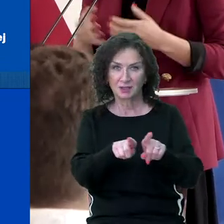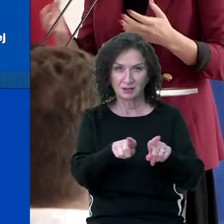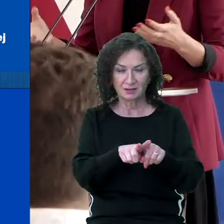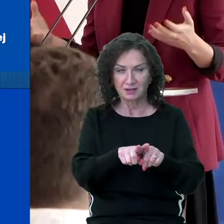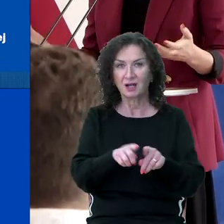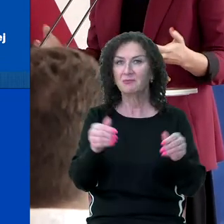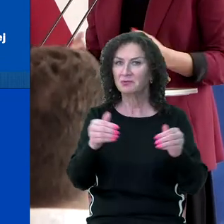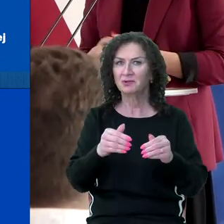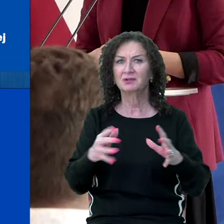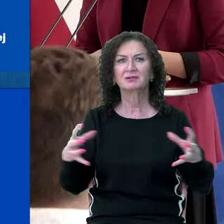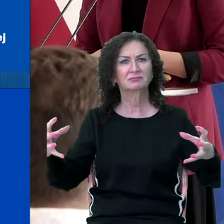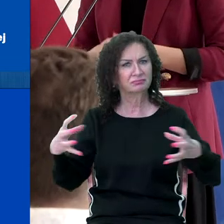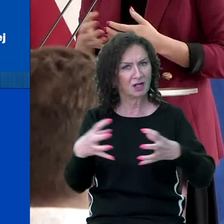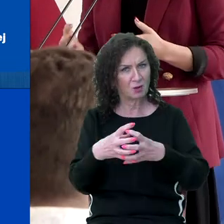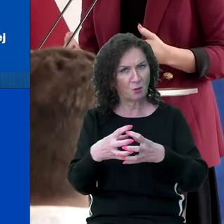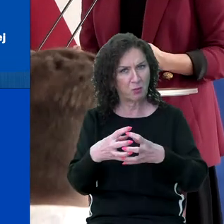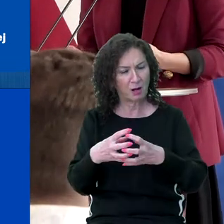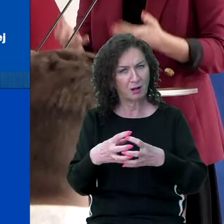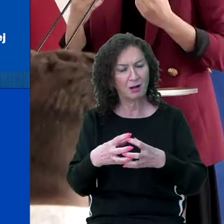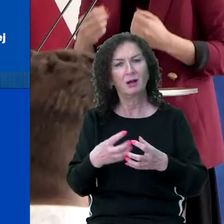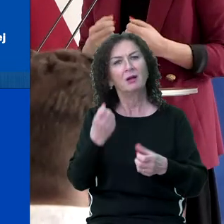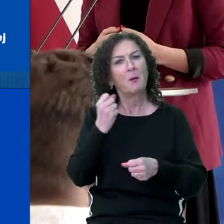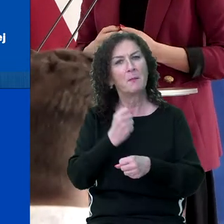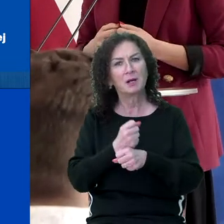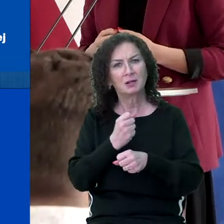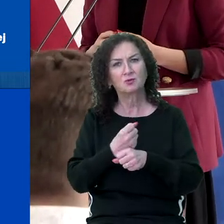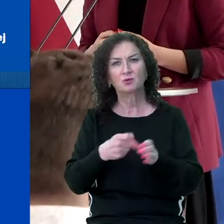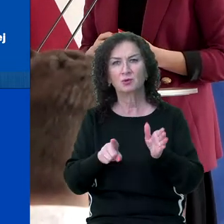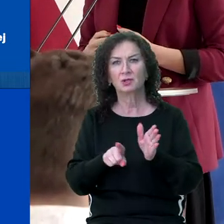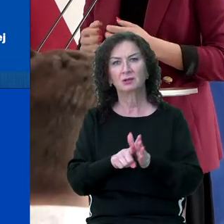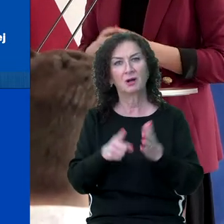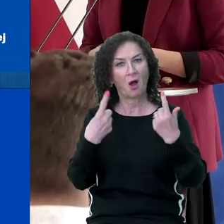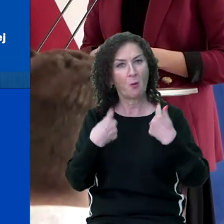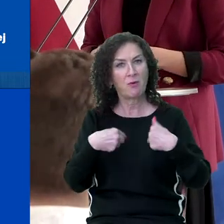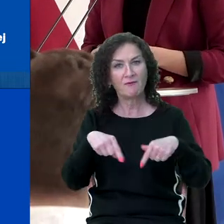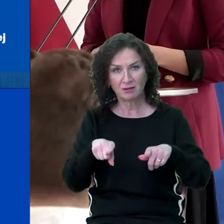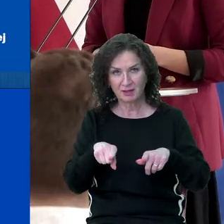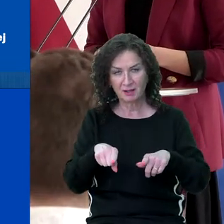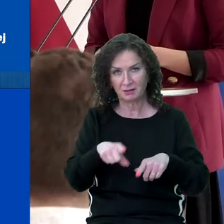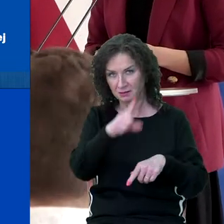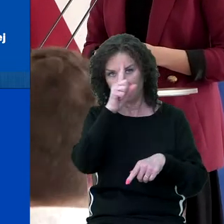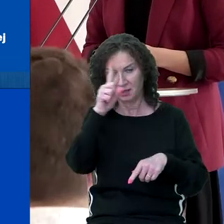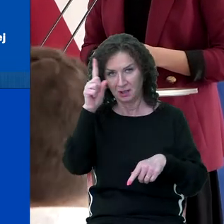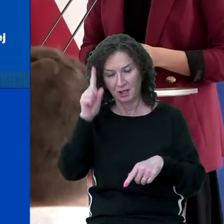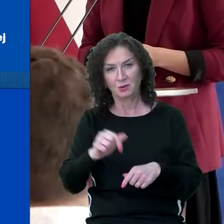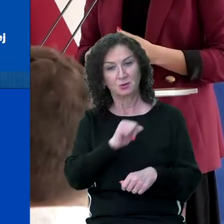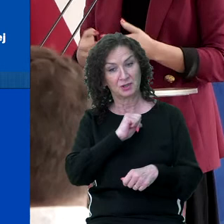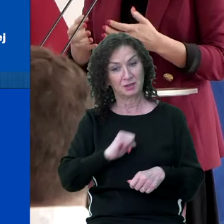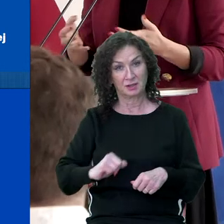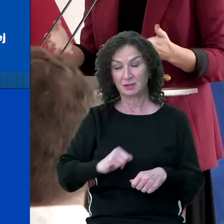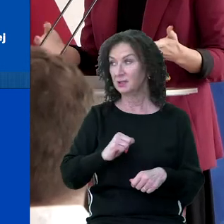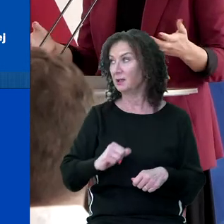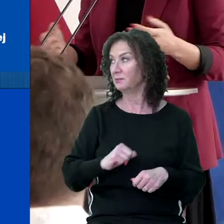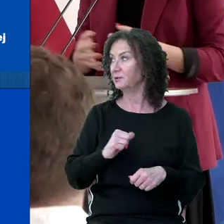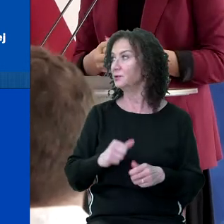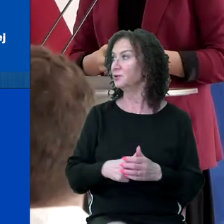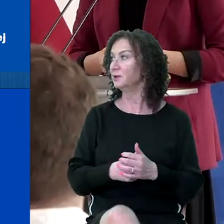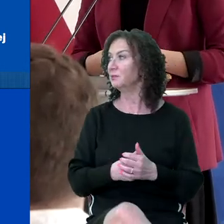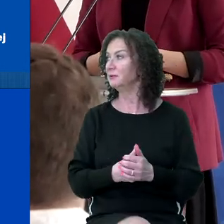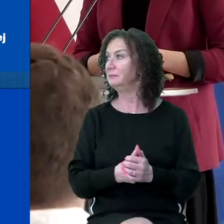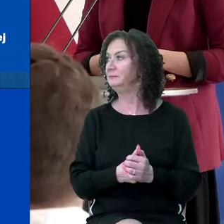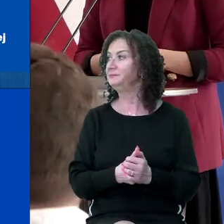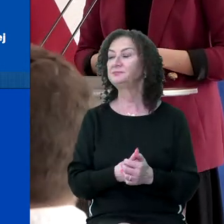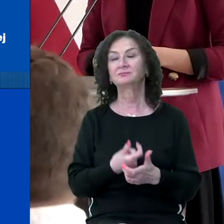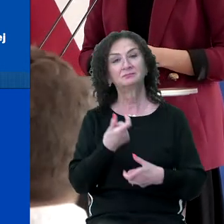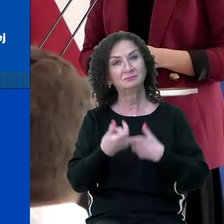na rzecz naszego państwa, na rzecz obywateli, czyli de facto też samych siebie. Tworzymy też niejako rozwiązania też pod samych siebie, pod nasze